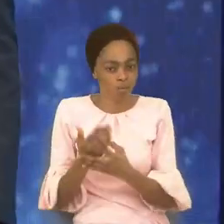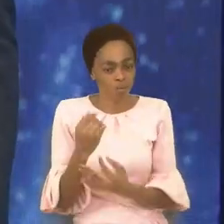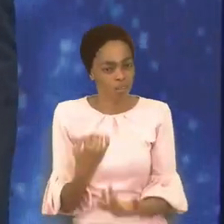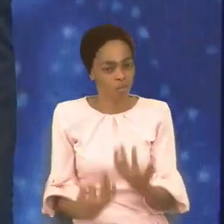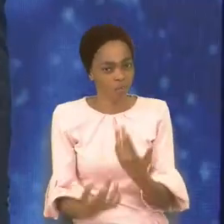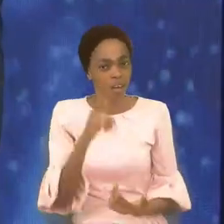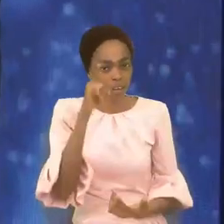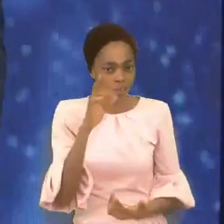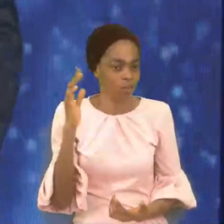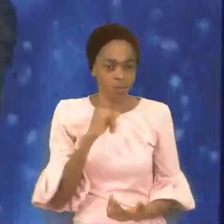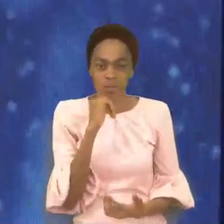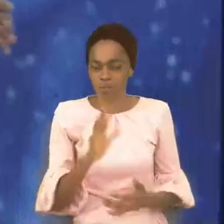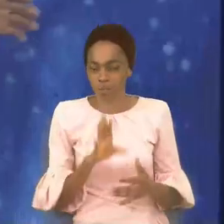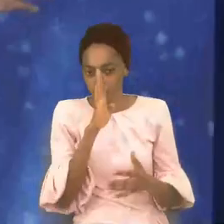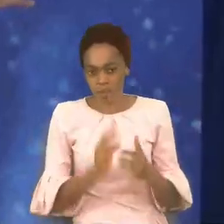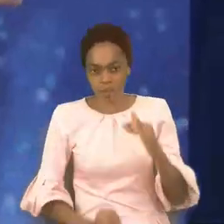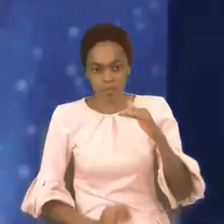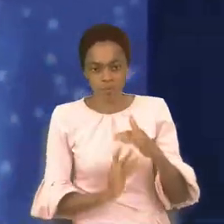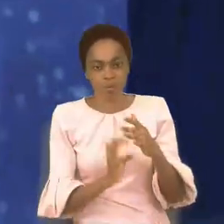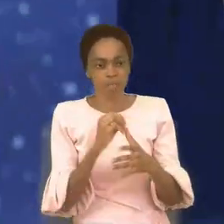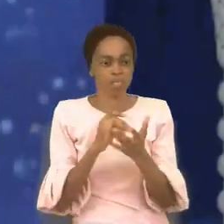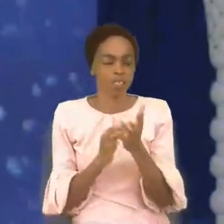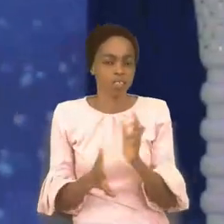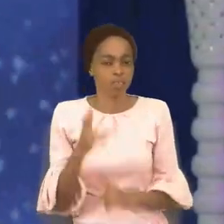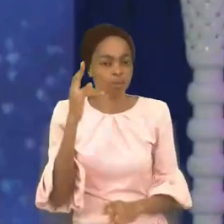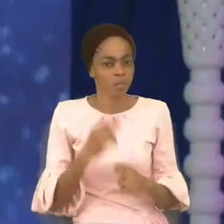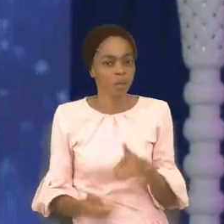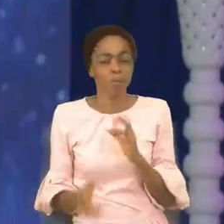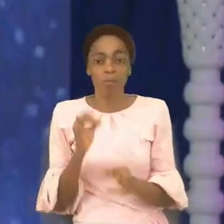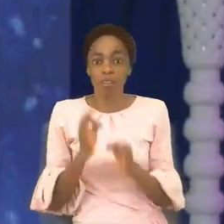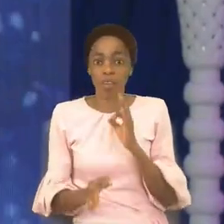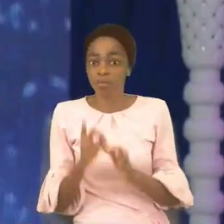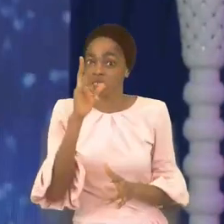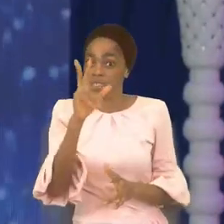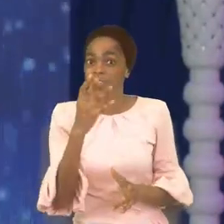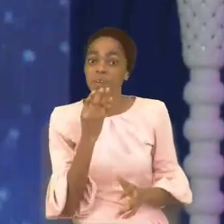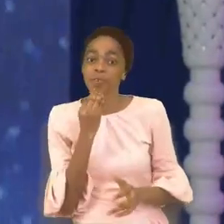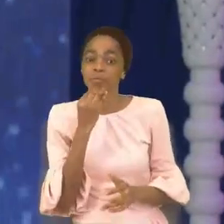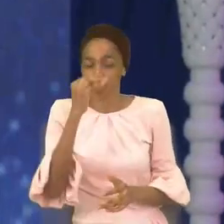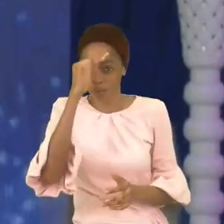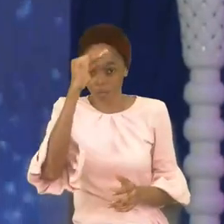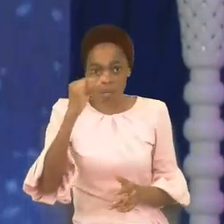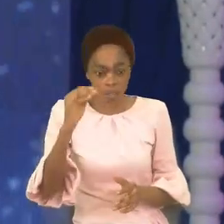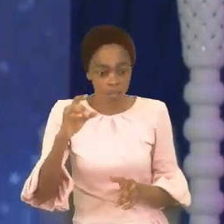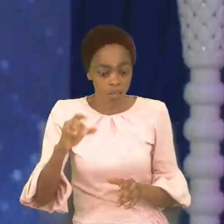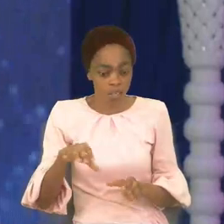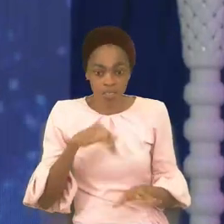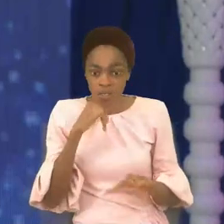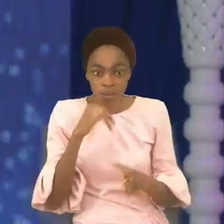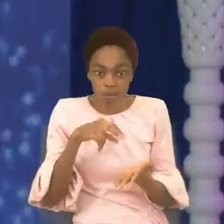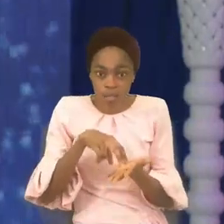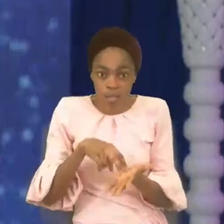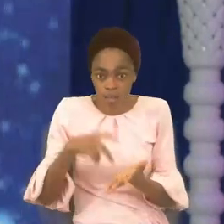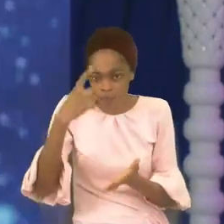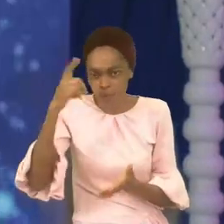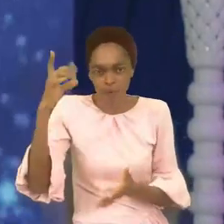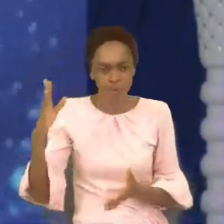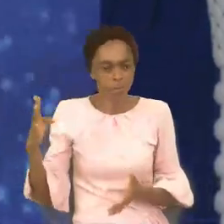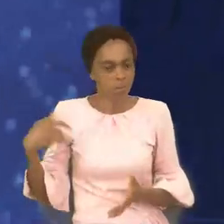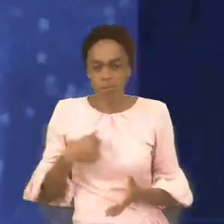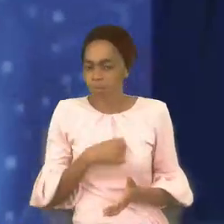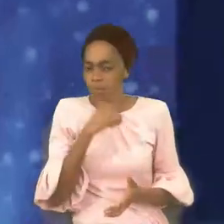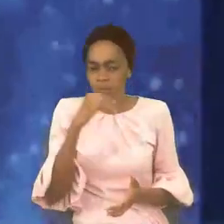feu, tu ne seras pas consumé. Si Shadrach, Meshach et Abednego n'avaient pas tenu pour Dieu,